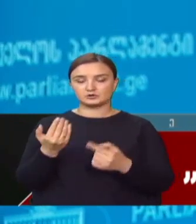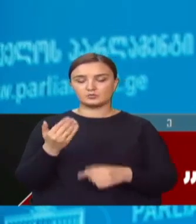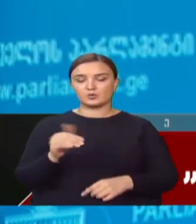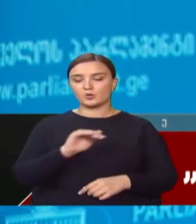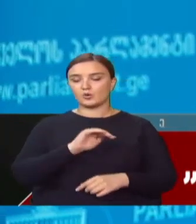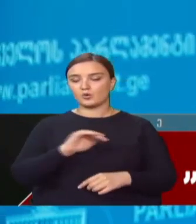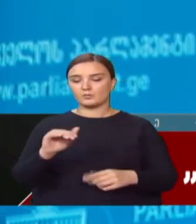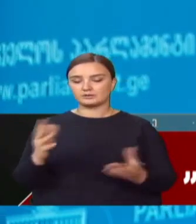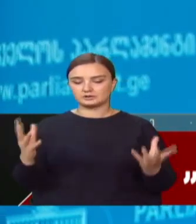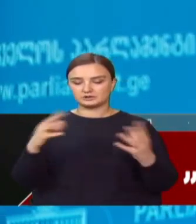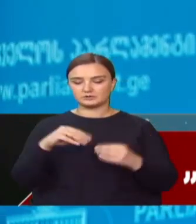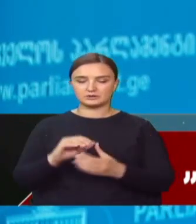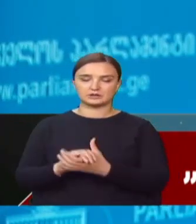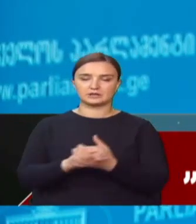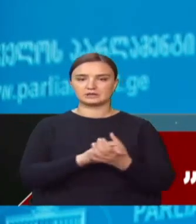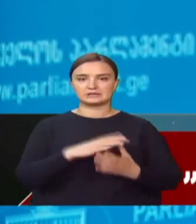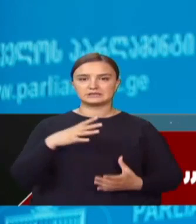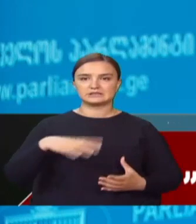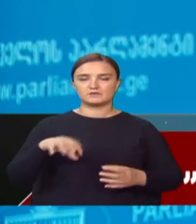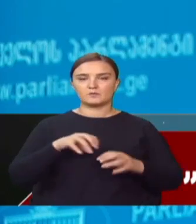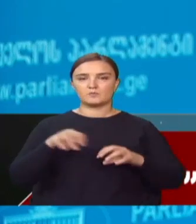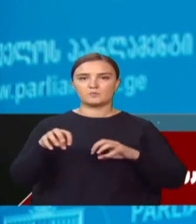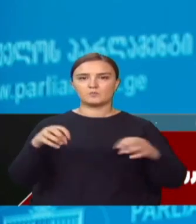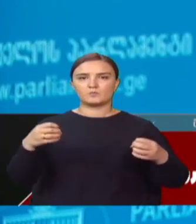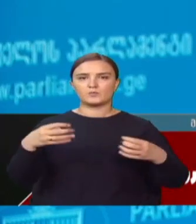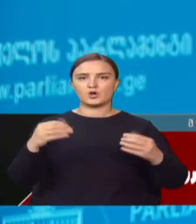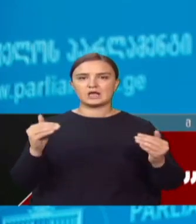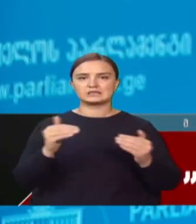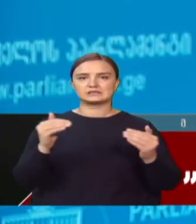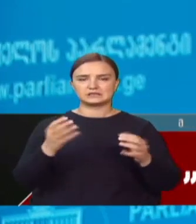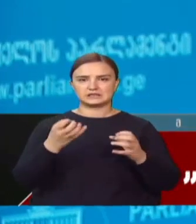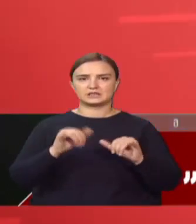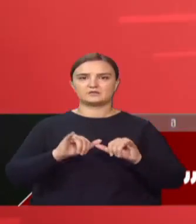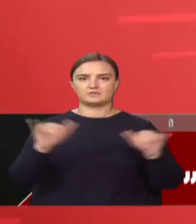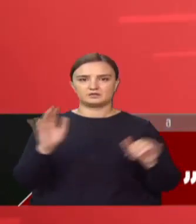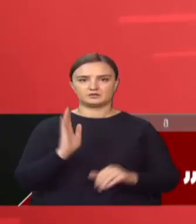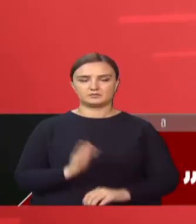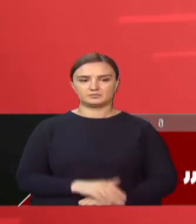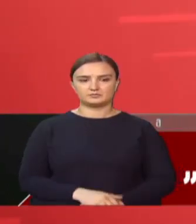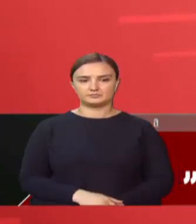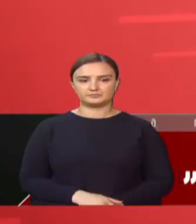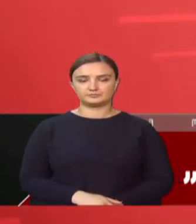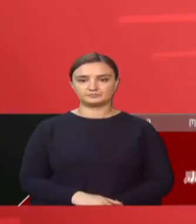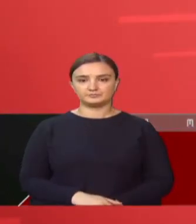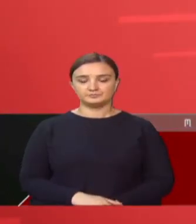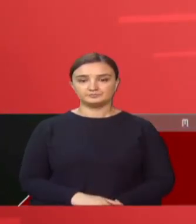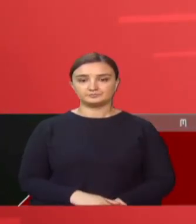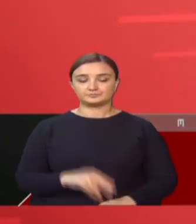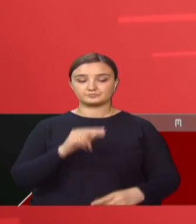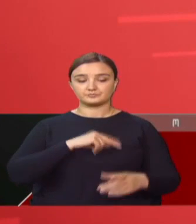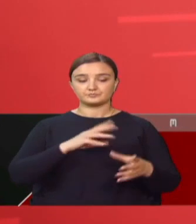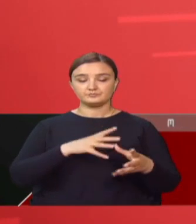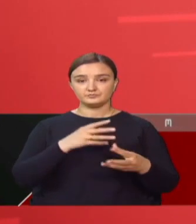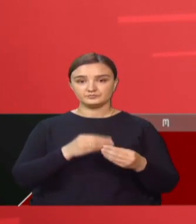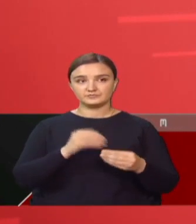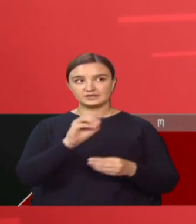ოფიციალურად გაერთიანებით, ქვეყანაში პოლარიზაცია კიდევ უფრო გაღრმავდება. Თანამშრომლობა და ერთობა პროდასალურ ოპოზიციურ